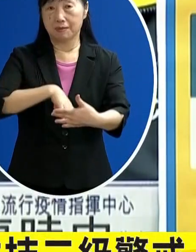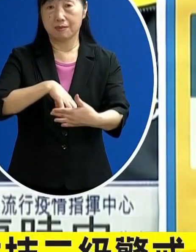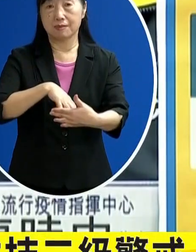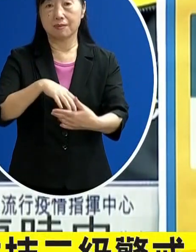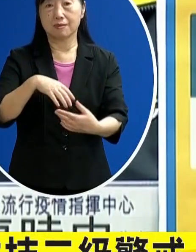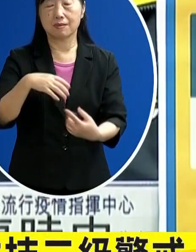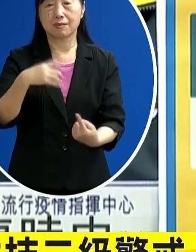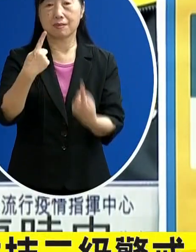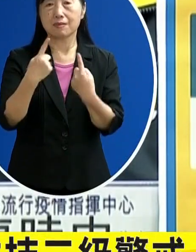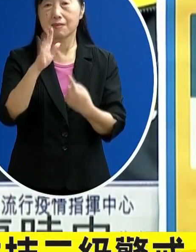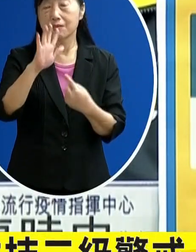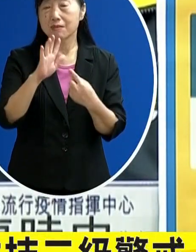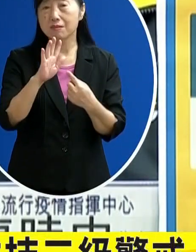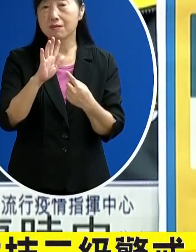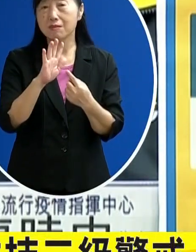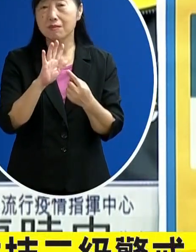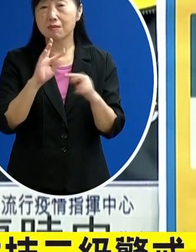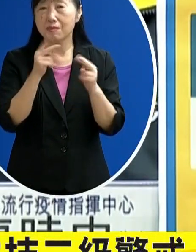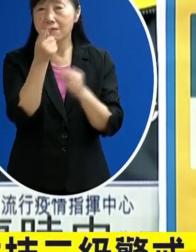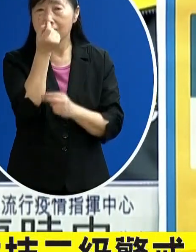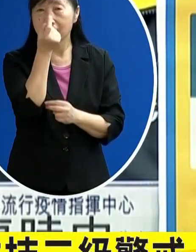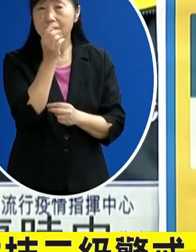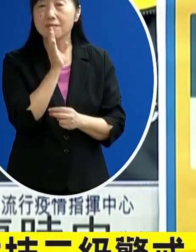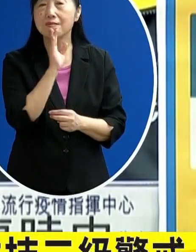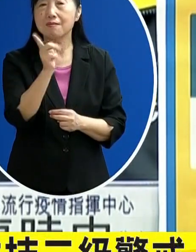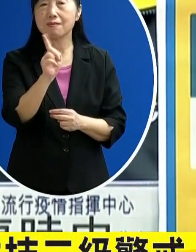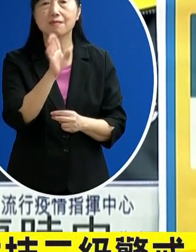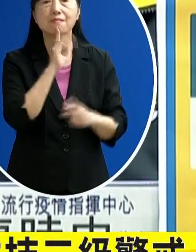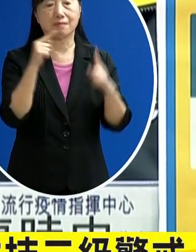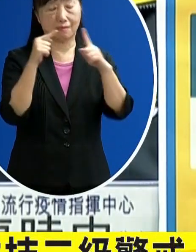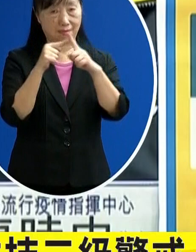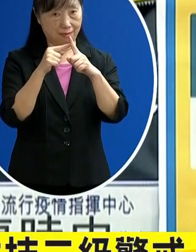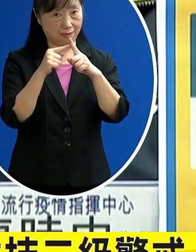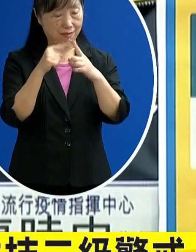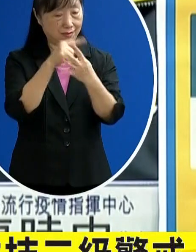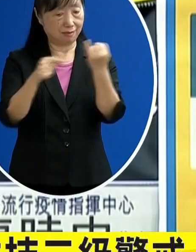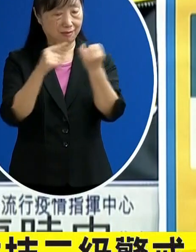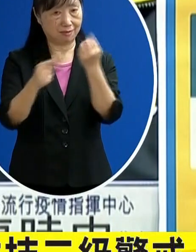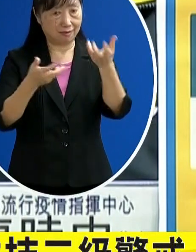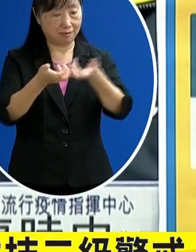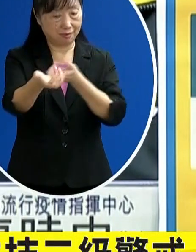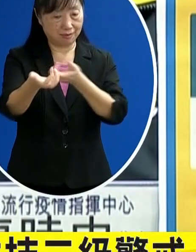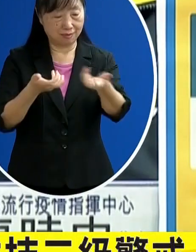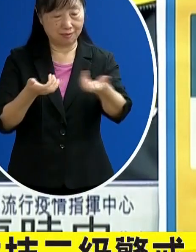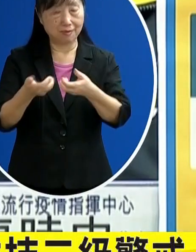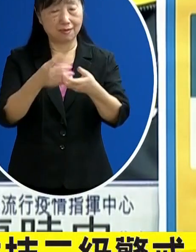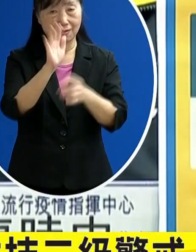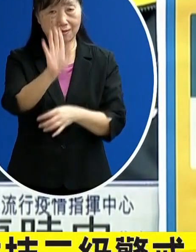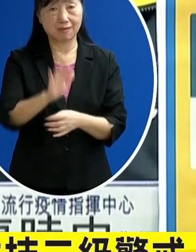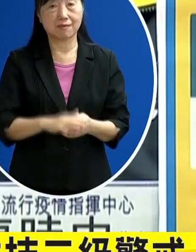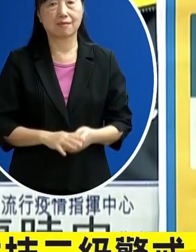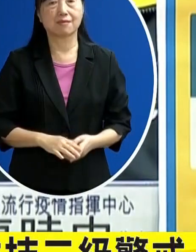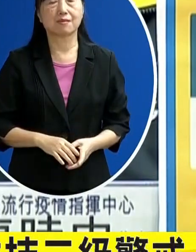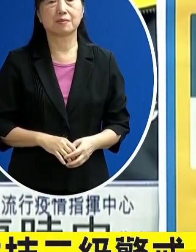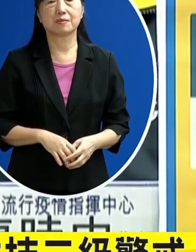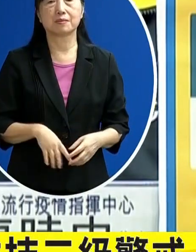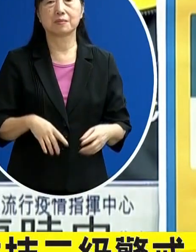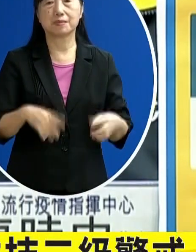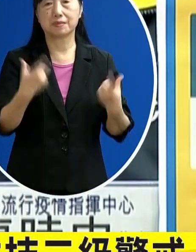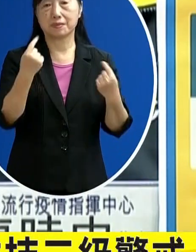比较有变动的哈，就是我们相关的一些人流管制，哦，最主要哈当然仍然的